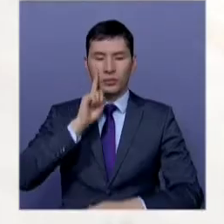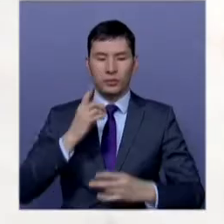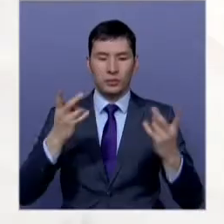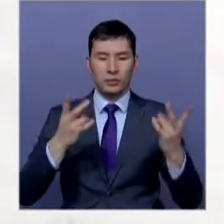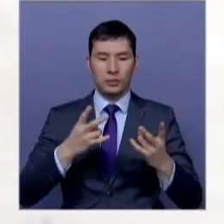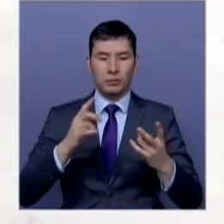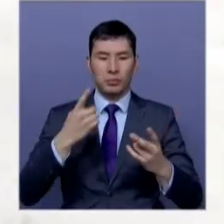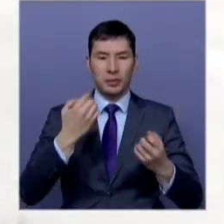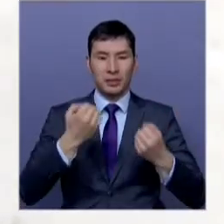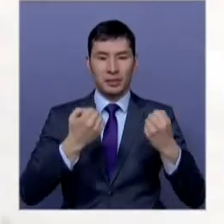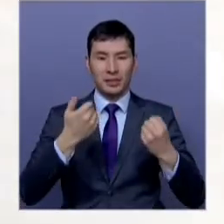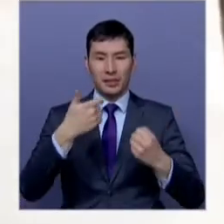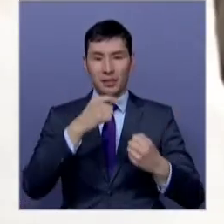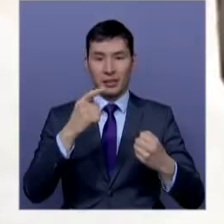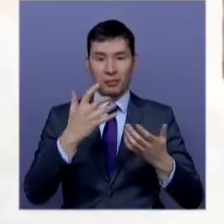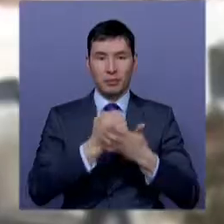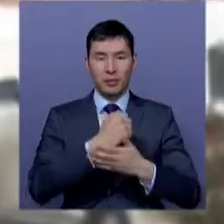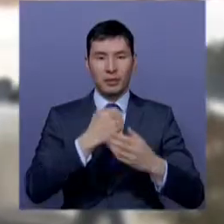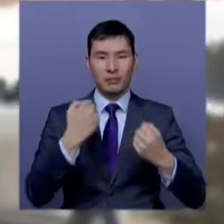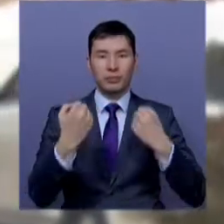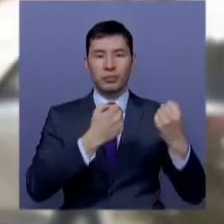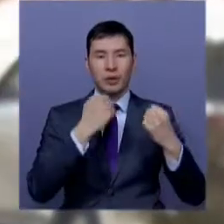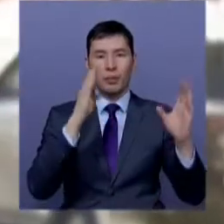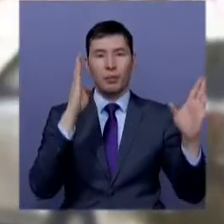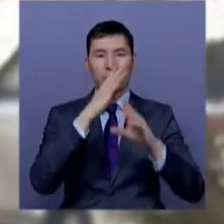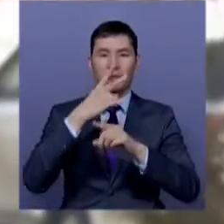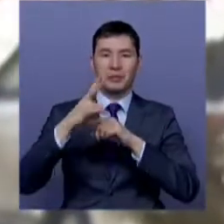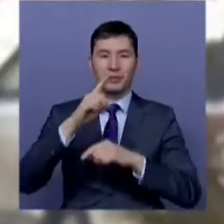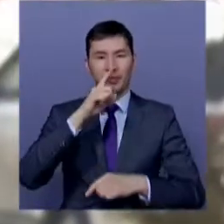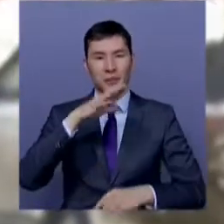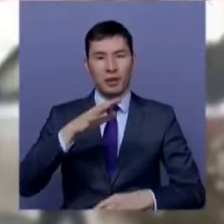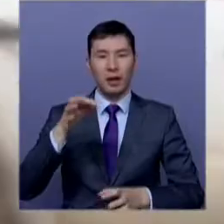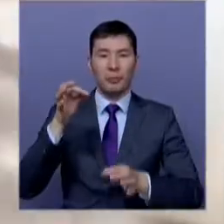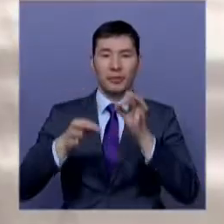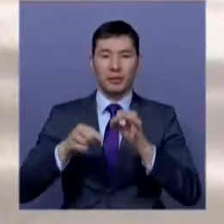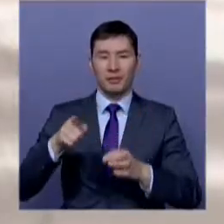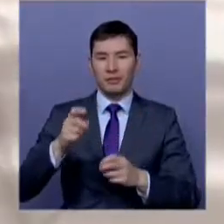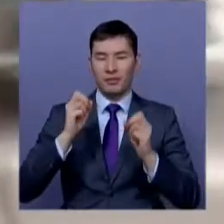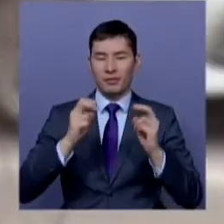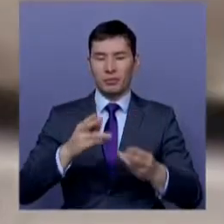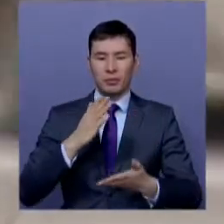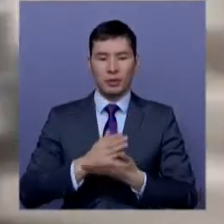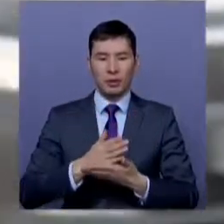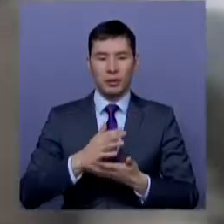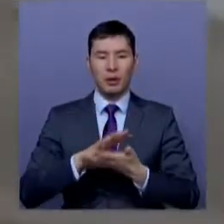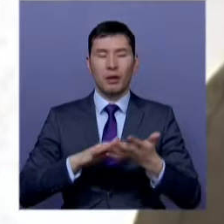тартады. Онсыз да аулаларда көліктер интересіп тұрғанда газ құралын орнатқан жүргізушілер тұрақты қайдан таппақ деп аңтаң.